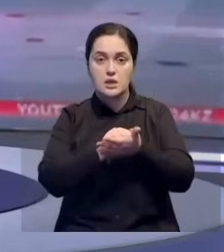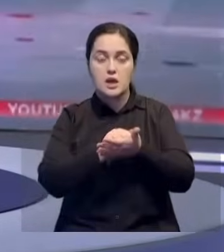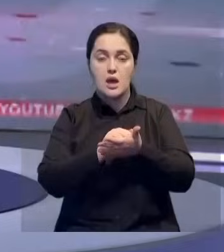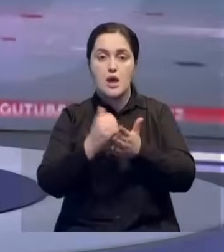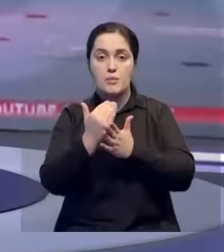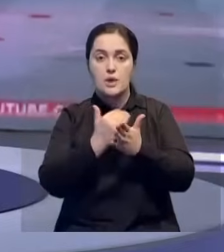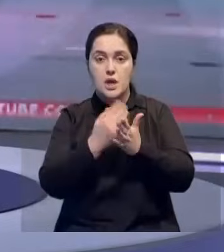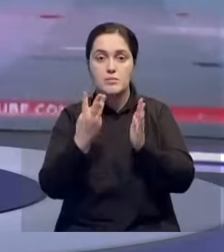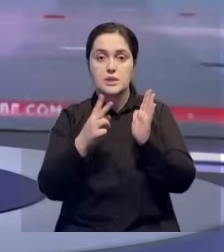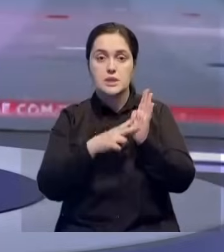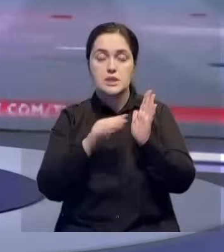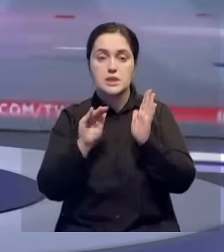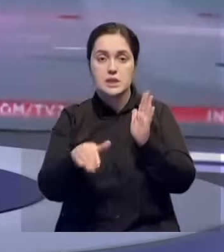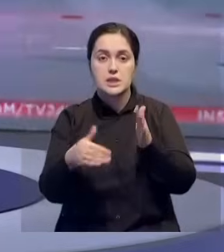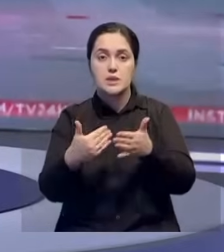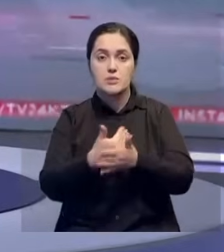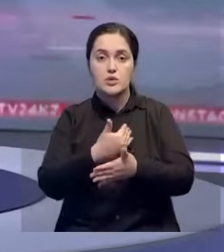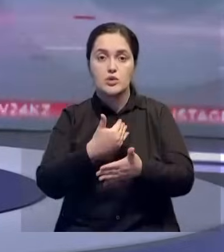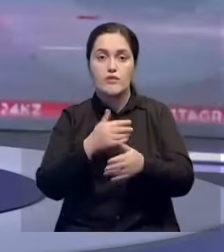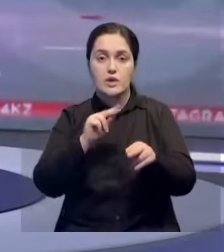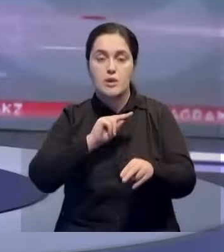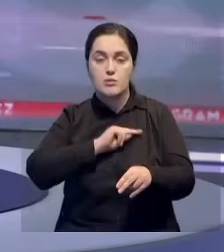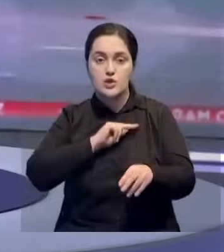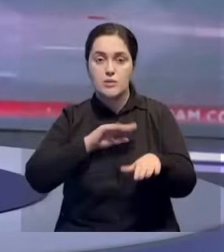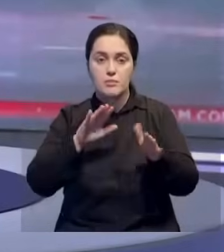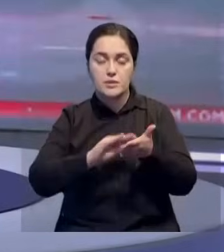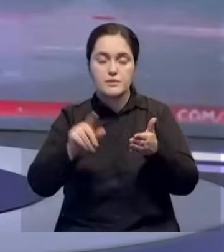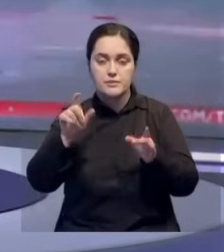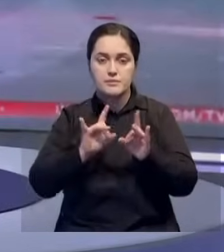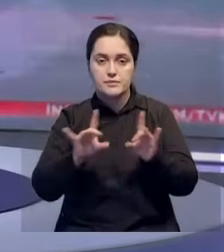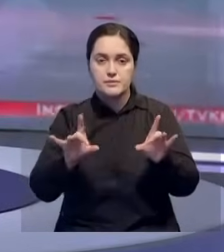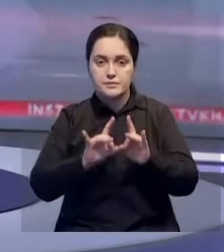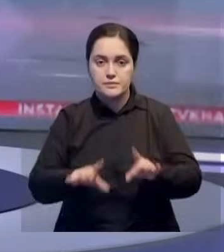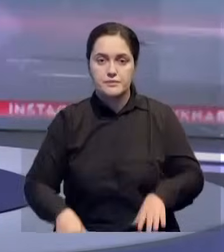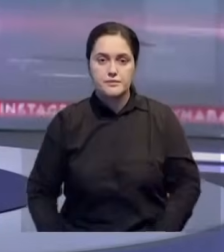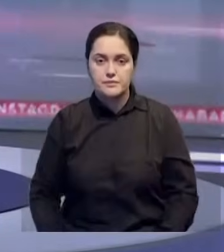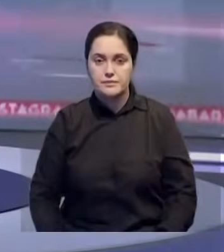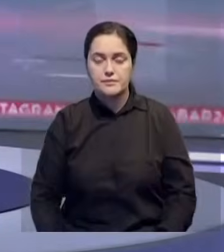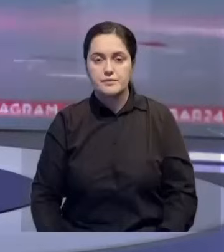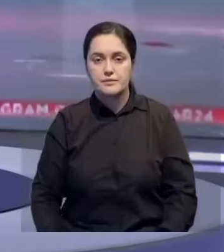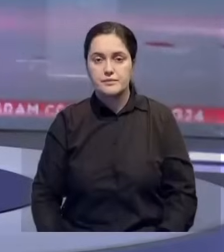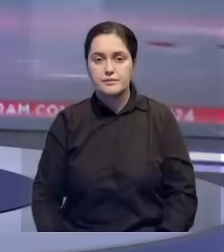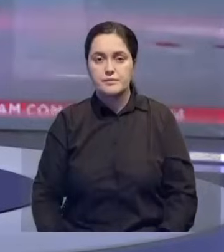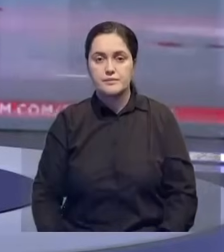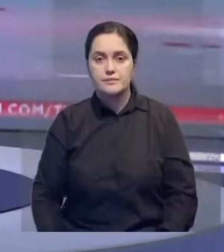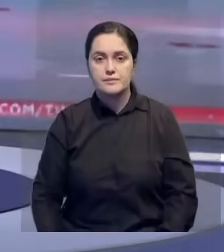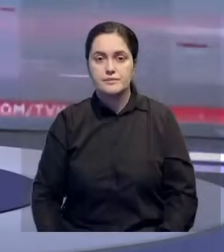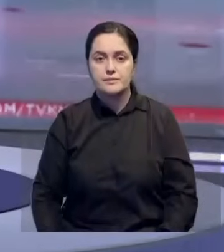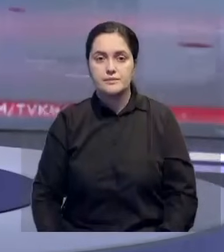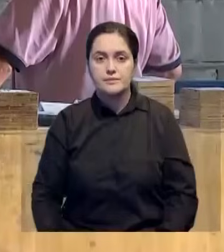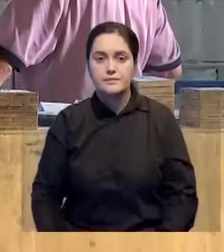С начала года по программе создано 37 тысяч новых рабочих мест. Тему продолжит моя коллега Рейхан Тажибаева.